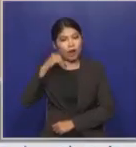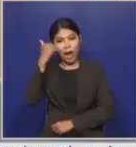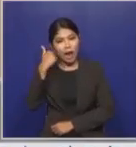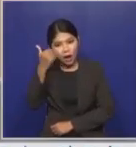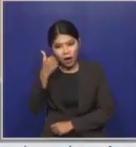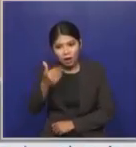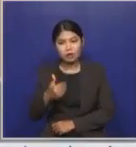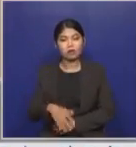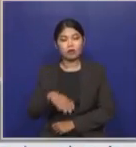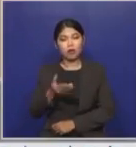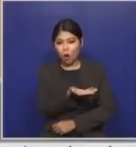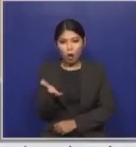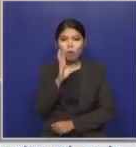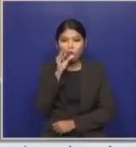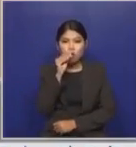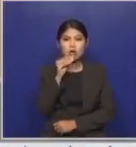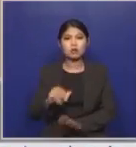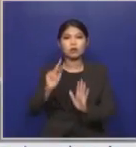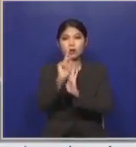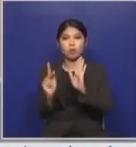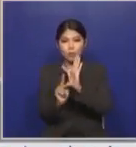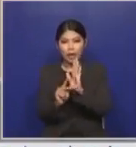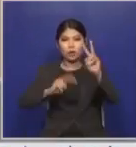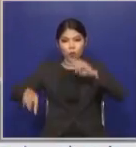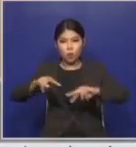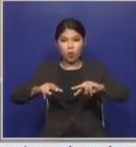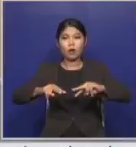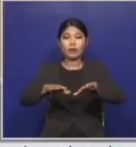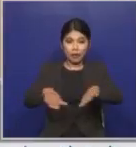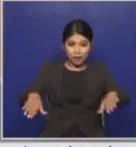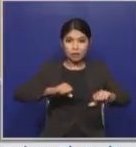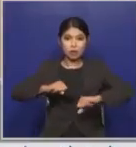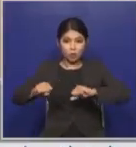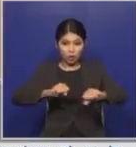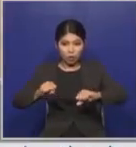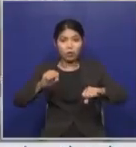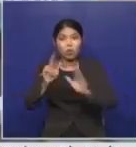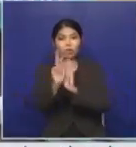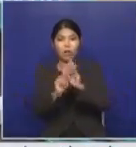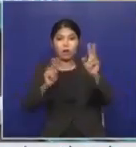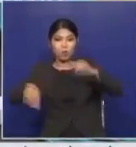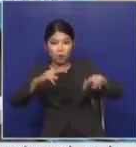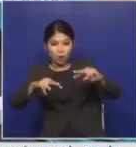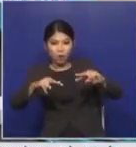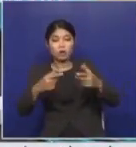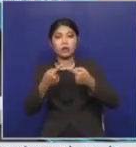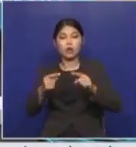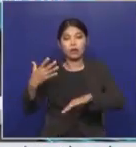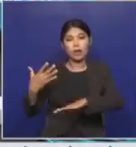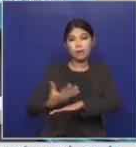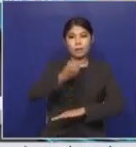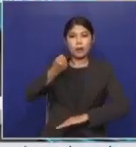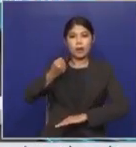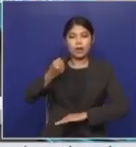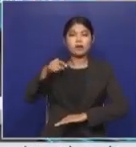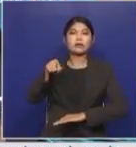พูดในที่ประชุมแห่งนี้แม่นกฎหมายยังคุ้มครองเยาวชนแต่นักการเมืองกับใช้เยาวชนเป็นเครื่องมือ